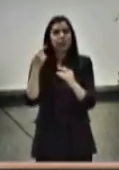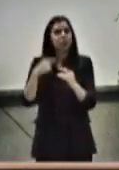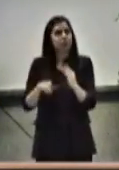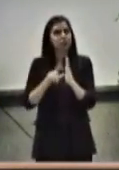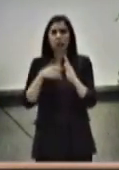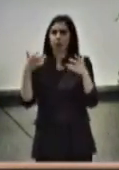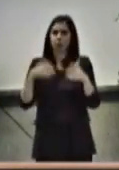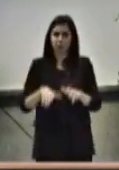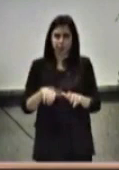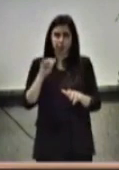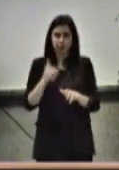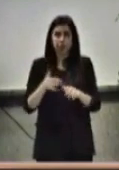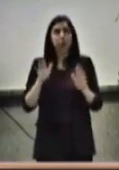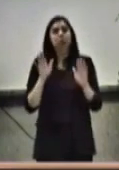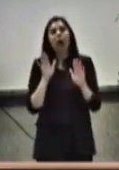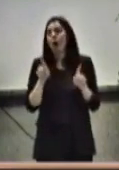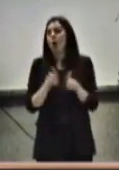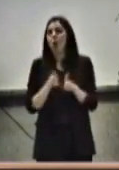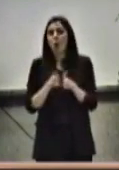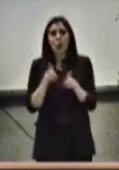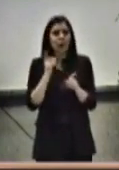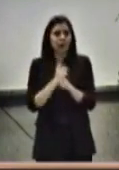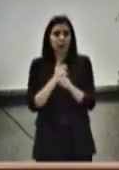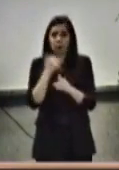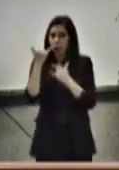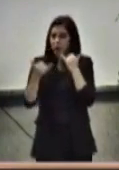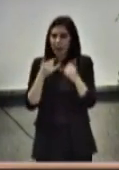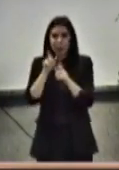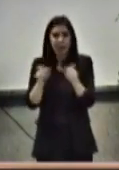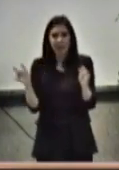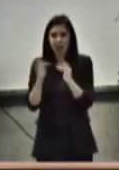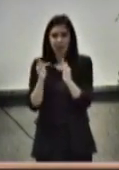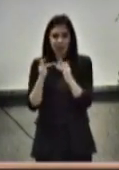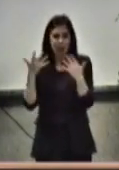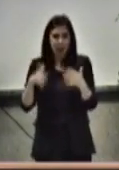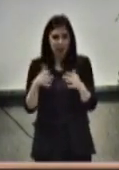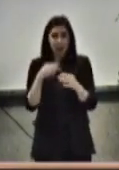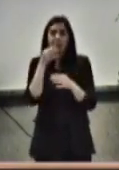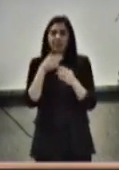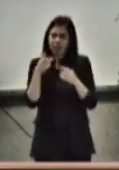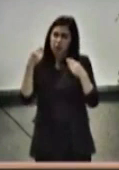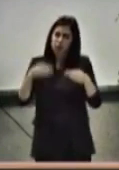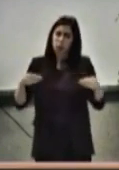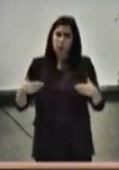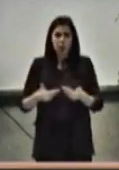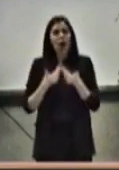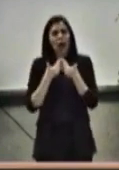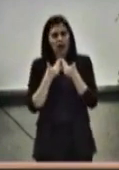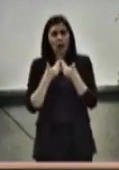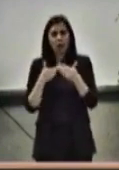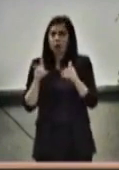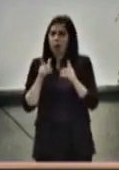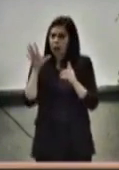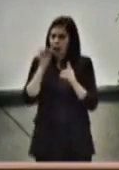questo non toglie il fatto che poi tu debba contattare le persone. Quindi è uno strumento che velocizza o che dà una mappa più